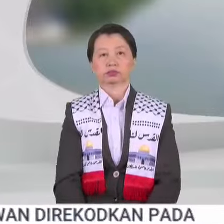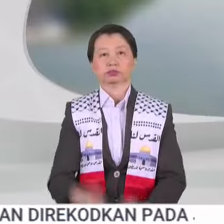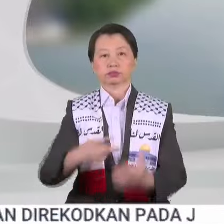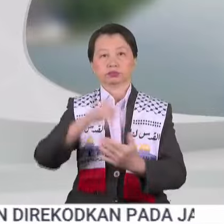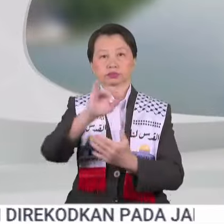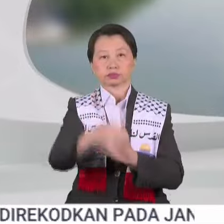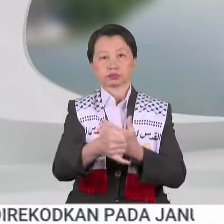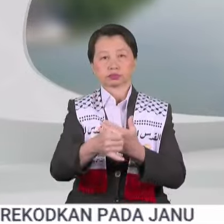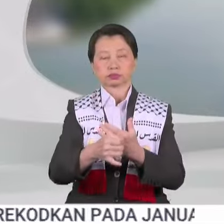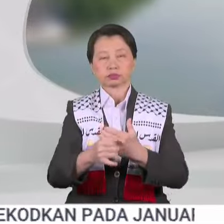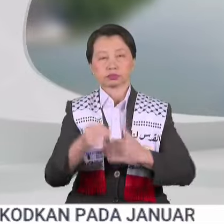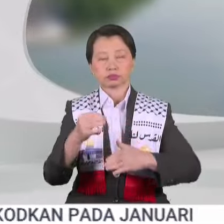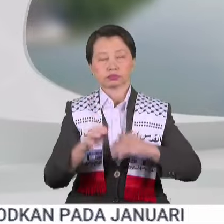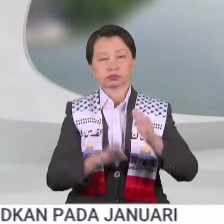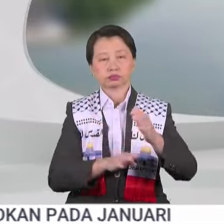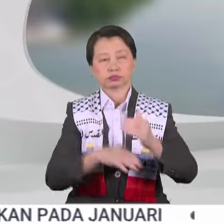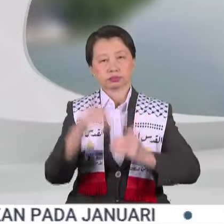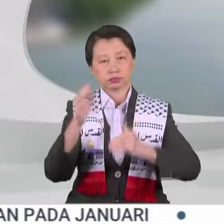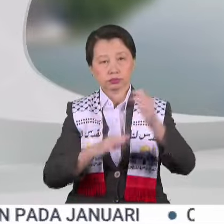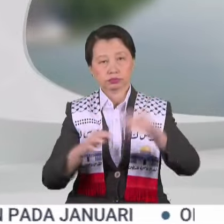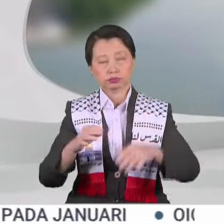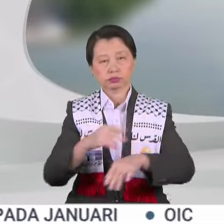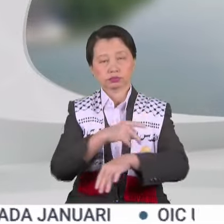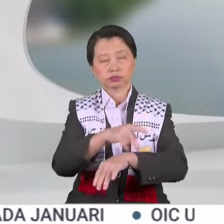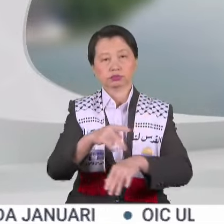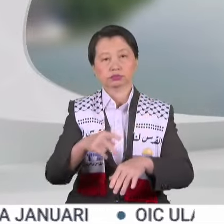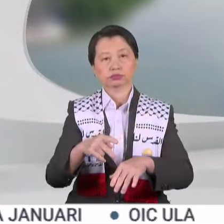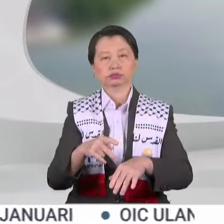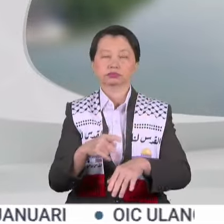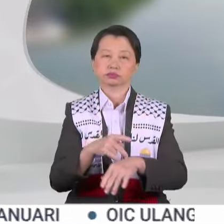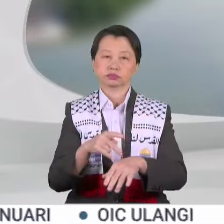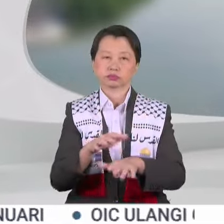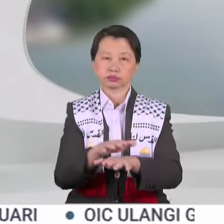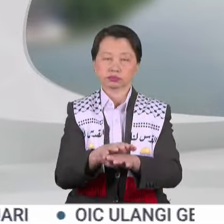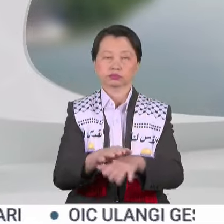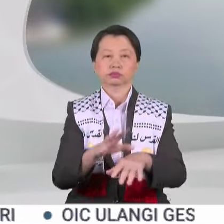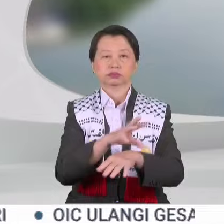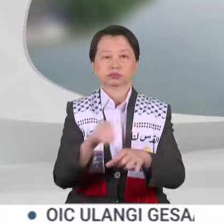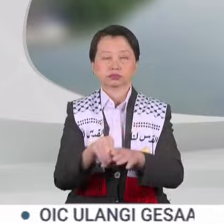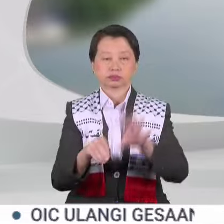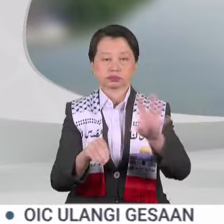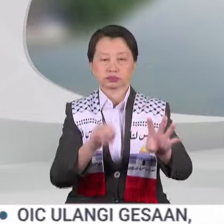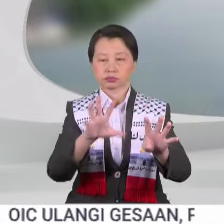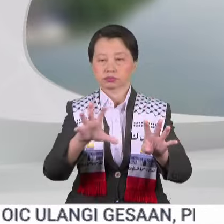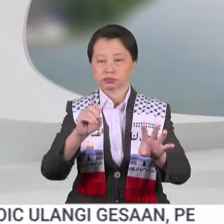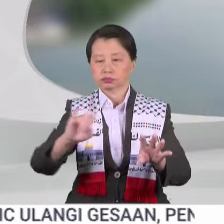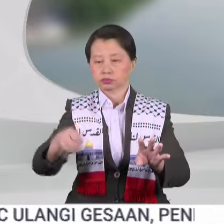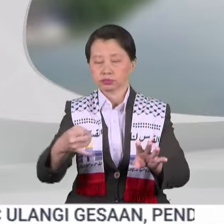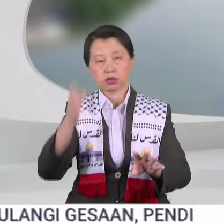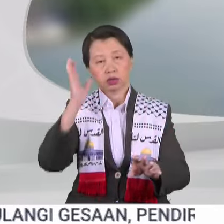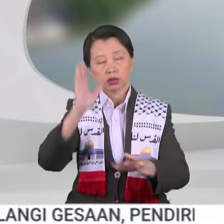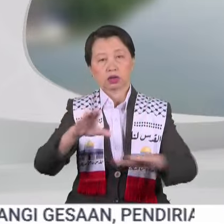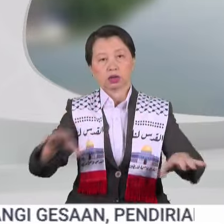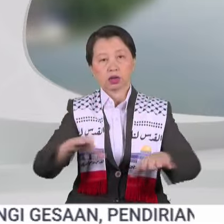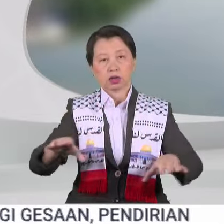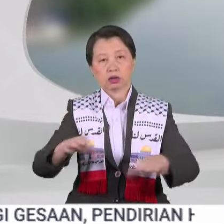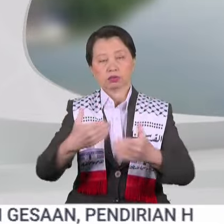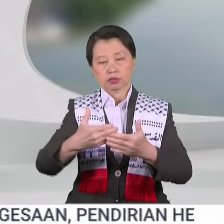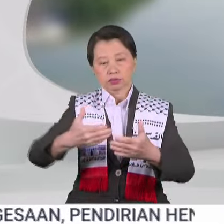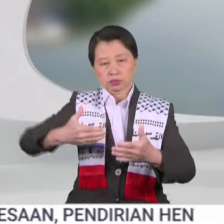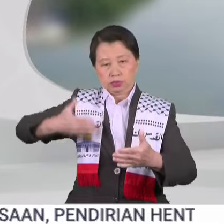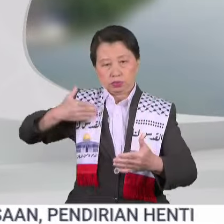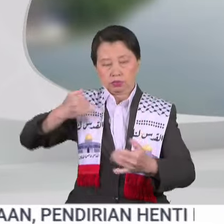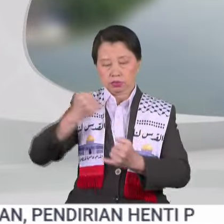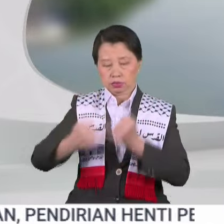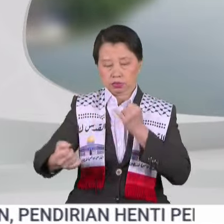Projek pembangunan di daerah Kuala Penuh melibatkan peruntukan RM450 juta ringgit dijangka dilaksana sebelum